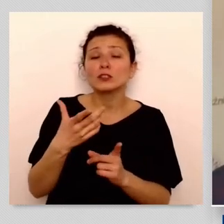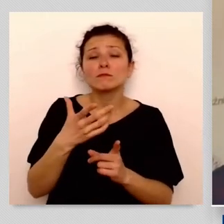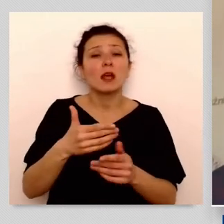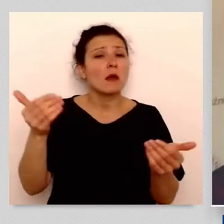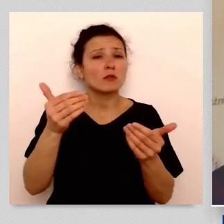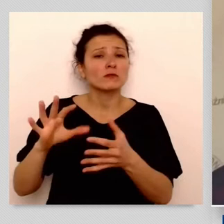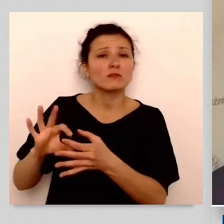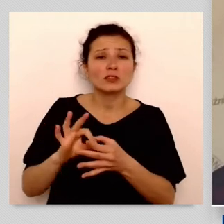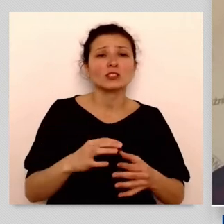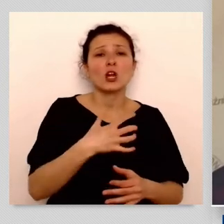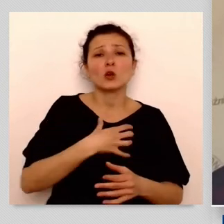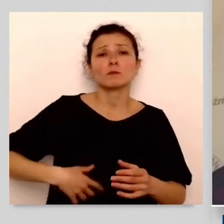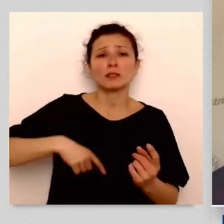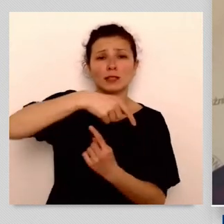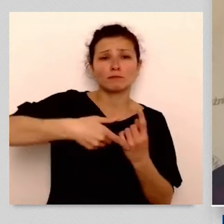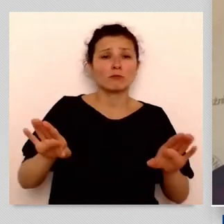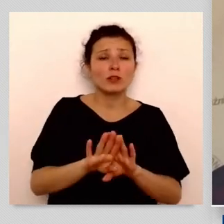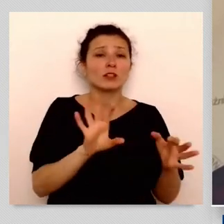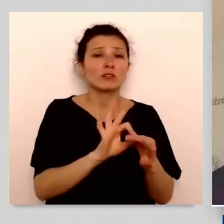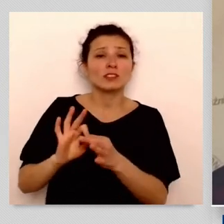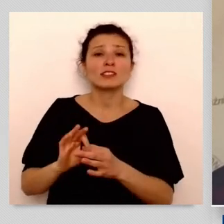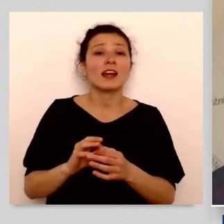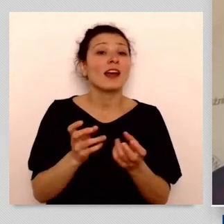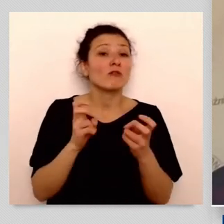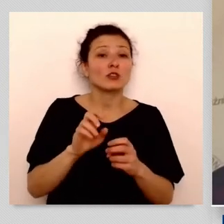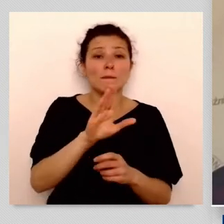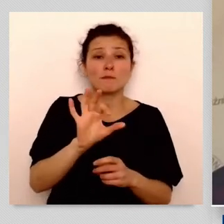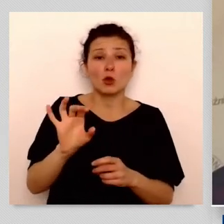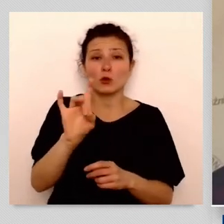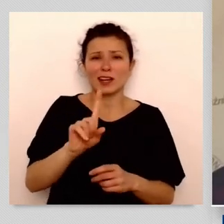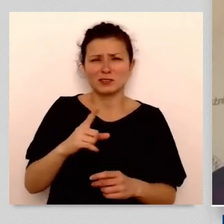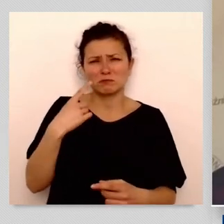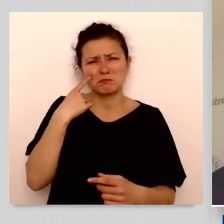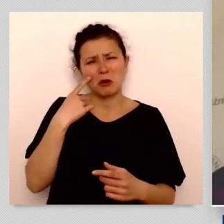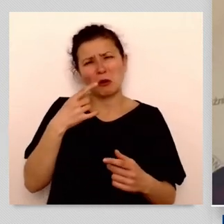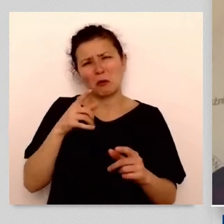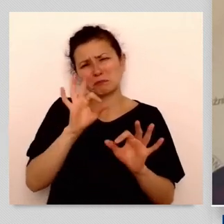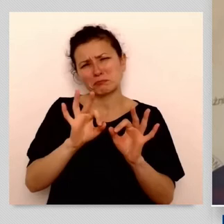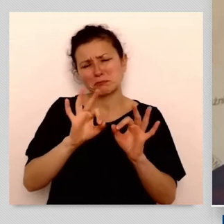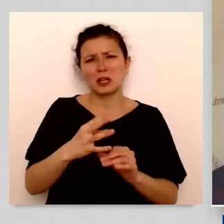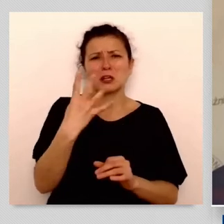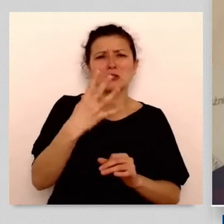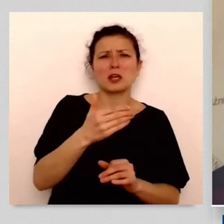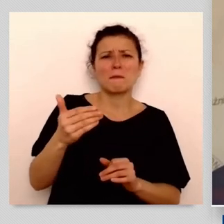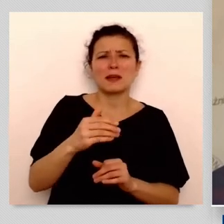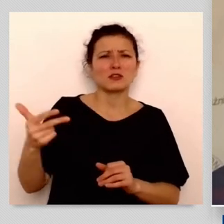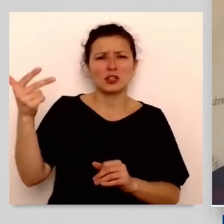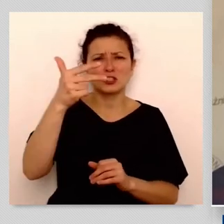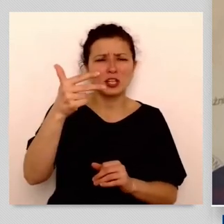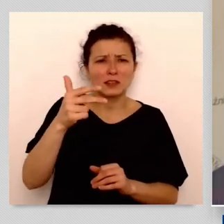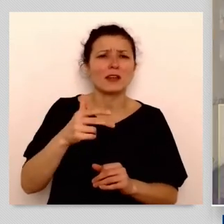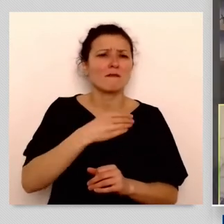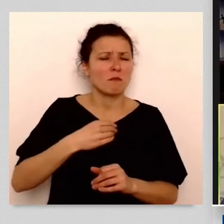zamkniętym, związany z wytwarzaniem biogazu. On jest szacowany na około 4 miliardy metrów sześciennych w Polsce docelowo. Dziękuję